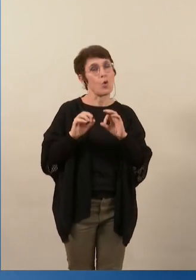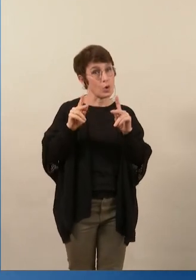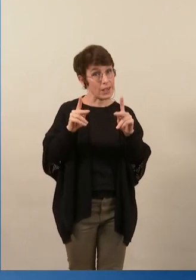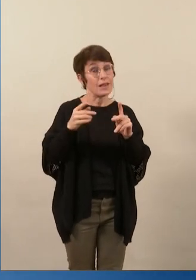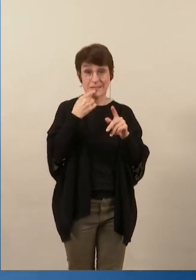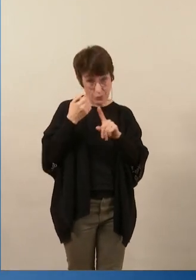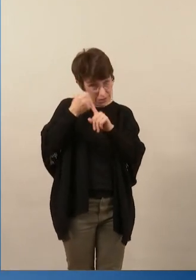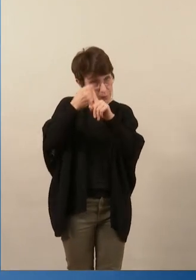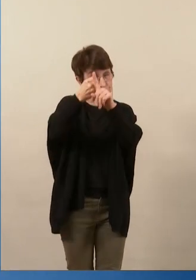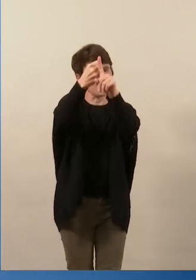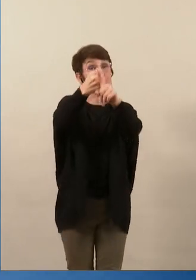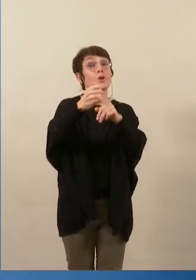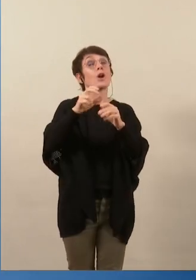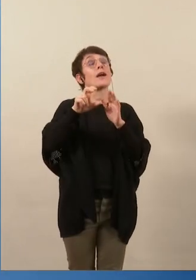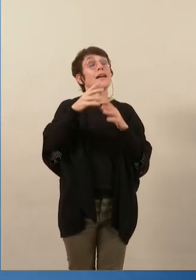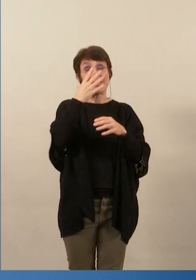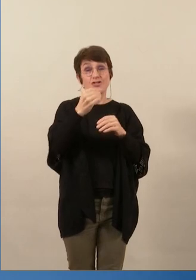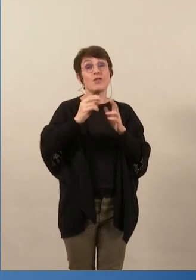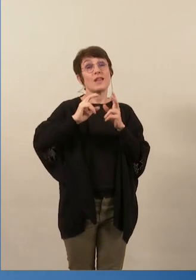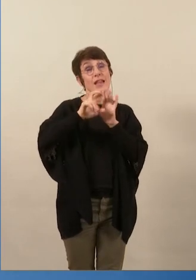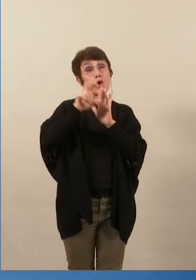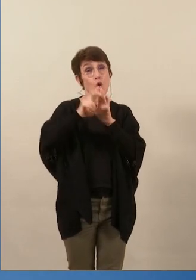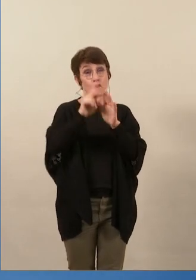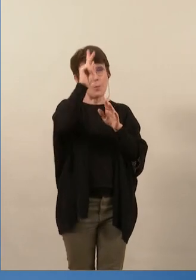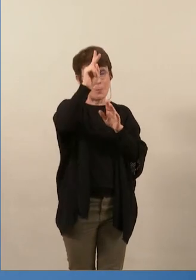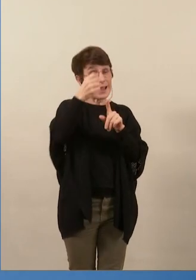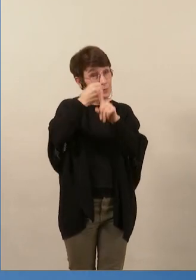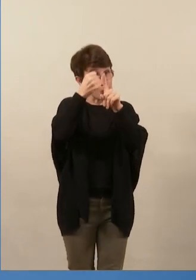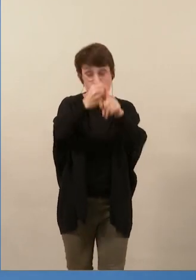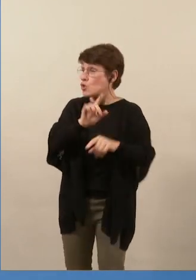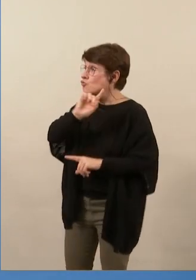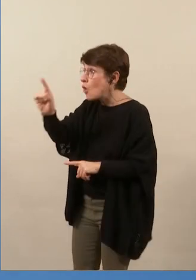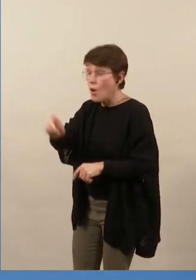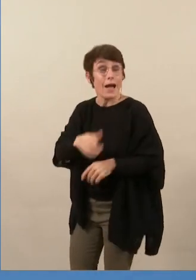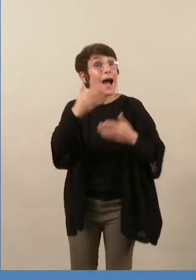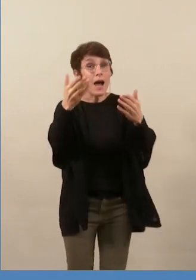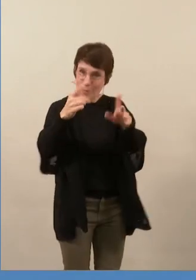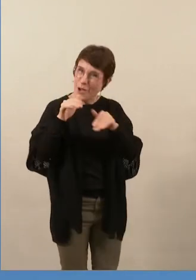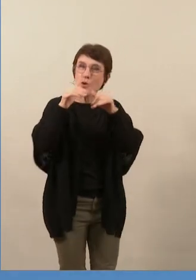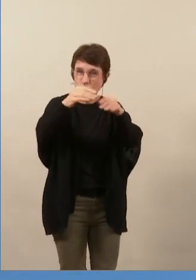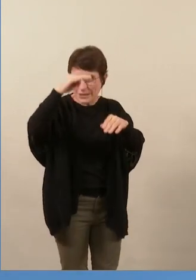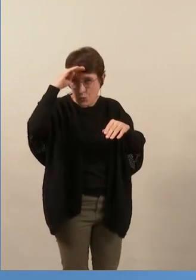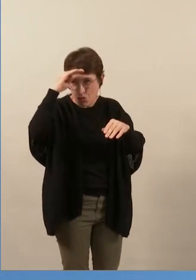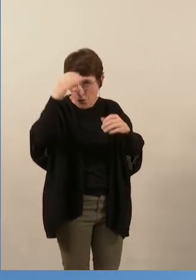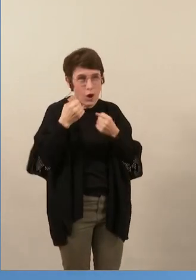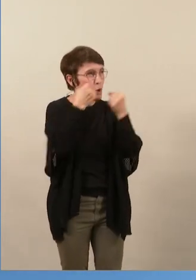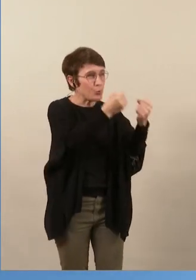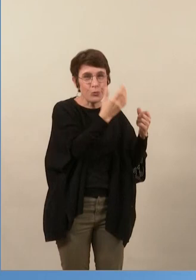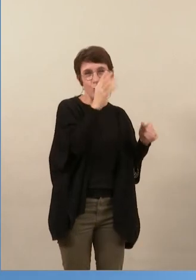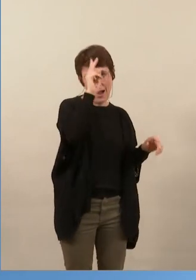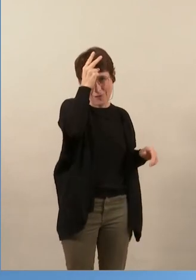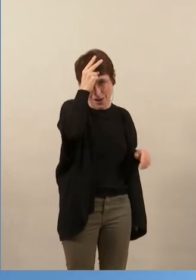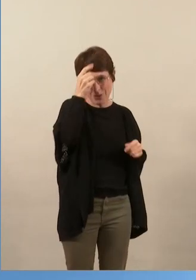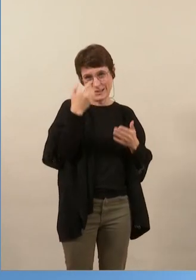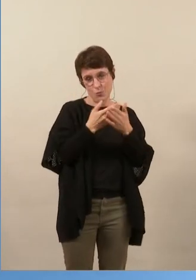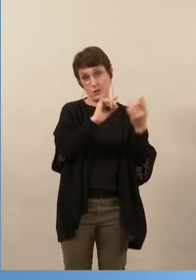à nouveau la TGV grenob Paris et notamment ben bon ben alors vous continuerez à utiliser un chauffeur pour aller à Valence et aller à saint-exupérique le grenob le